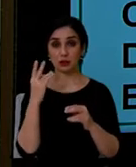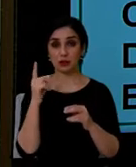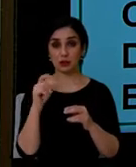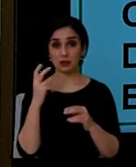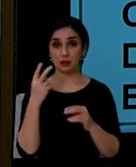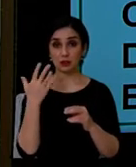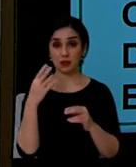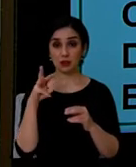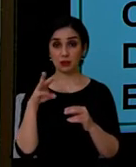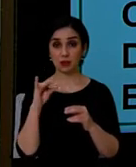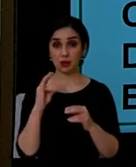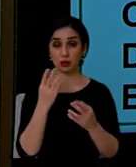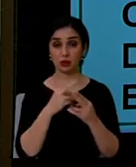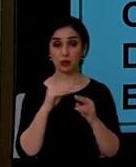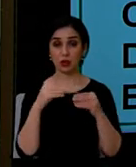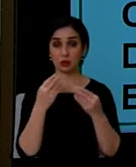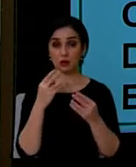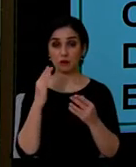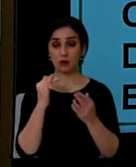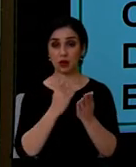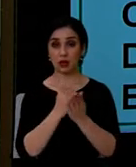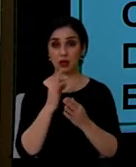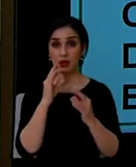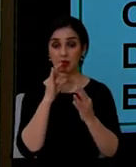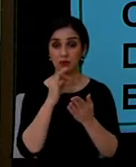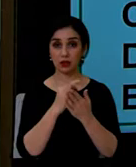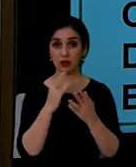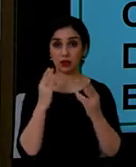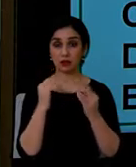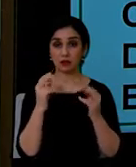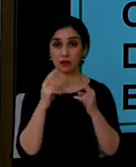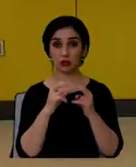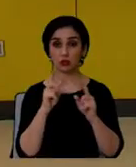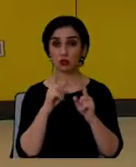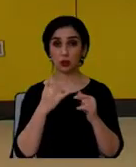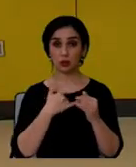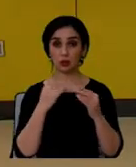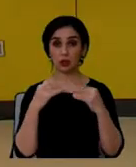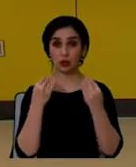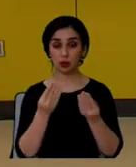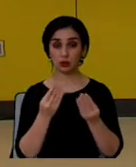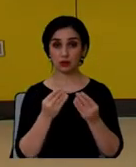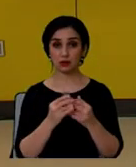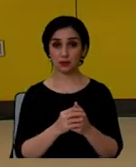минут. И даются варианты ответов. Давайте разбираться. Что у нас дается?